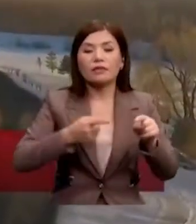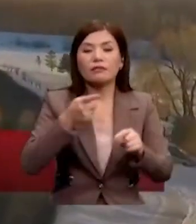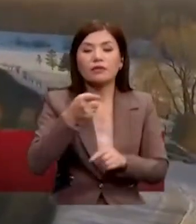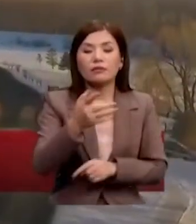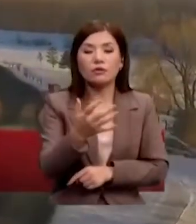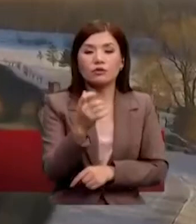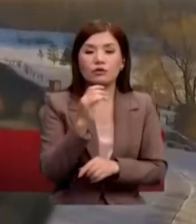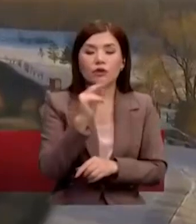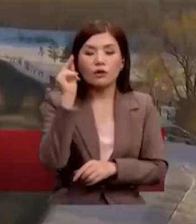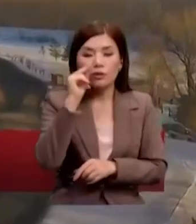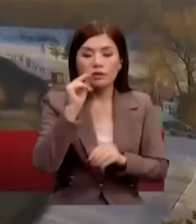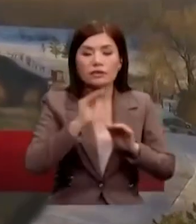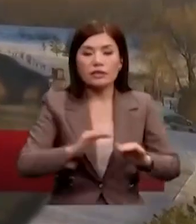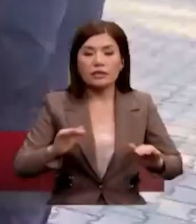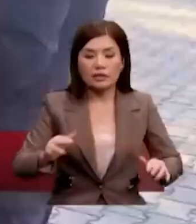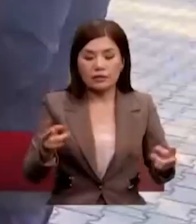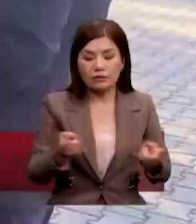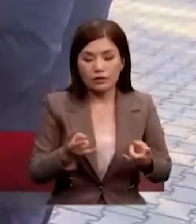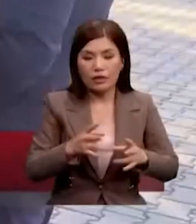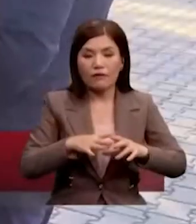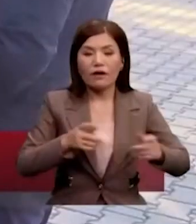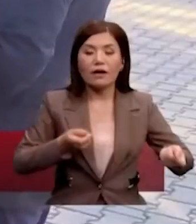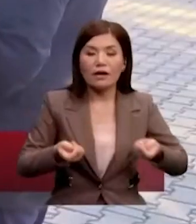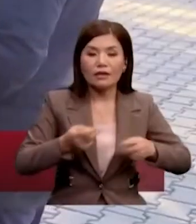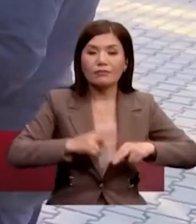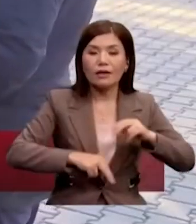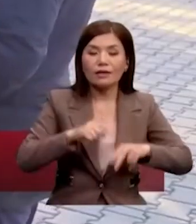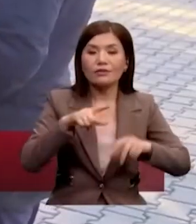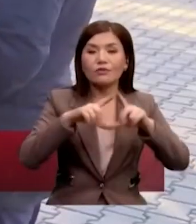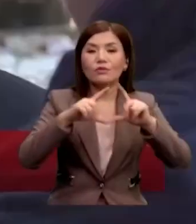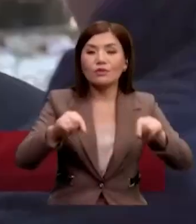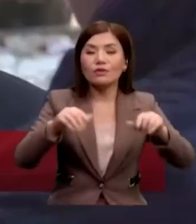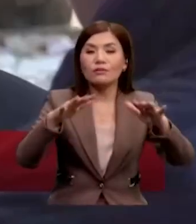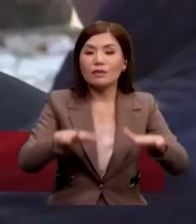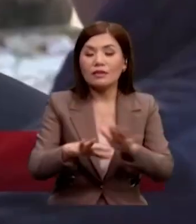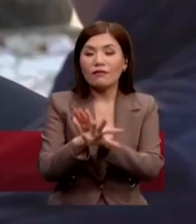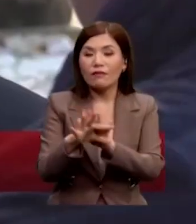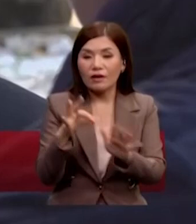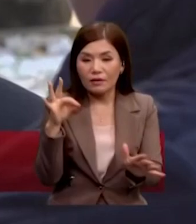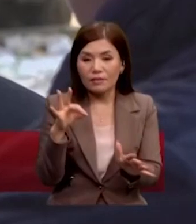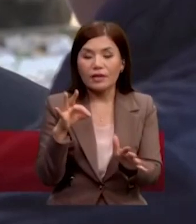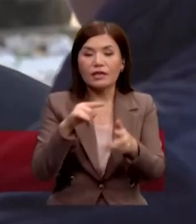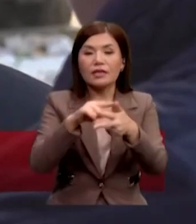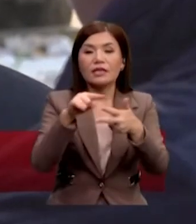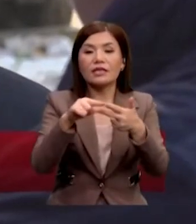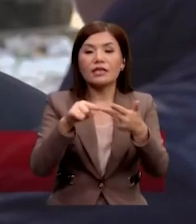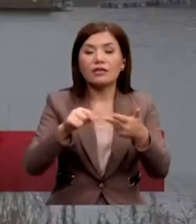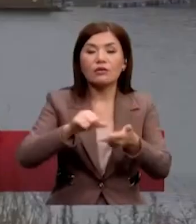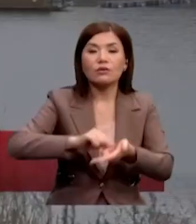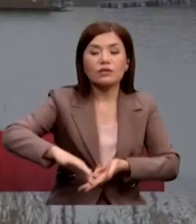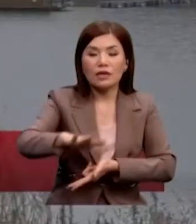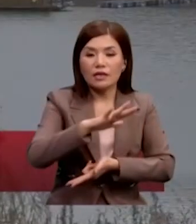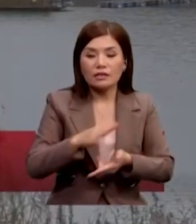1500 ученических мест. В акимате отметили, что под строительство учебного заведения выбраны и рассматриваются 3 участка.